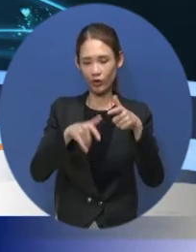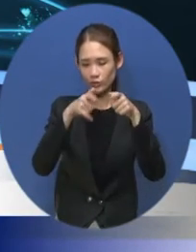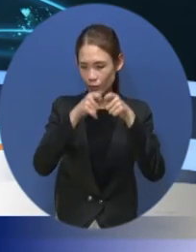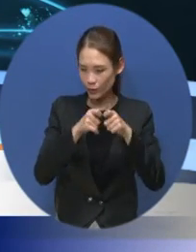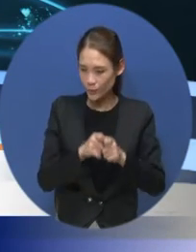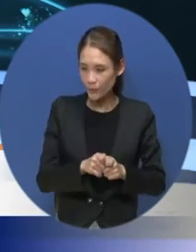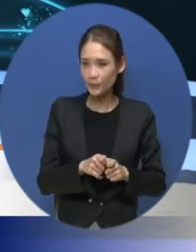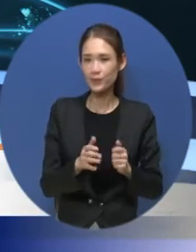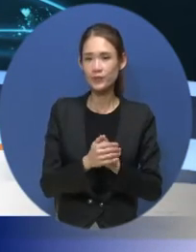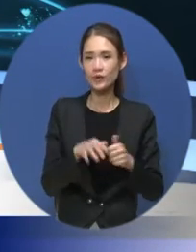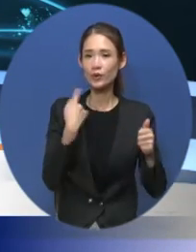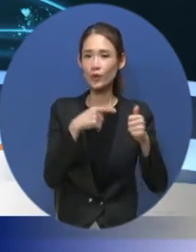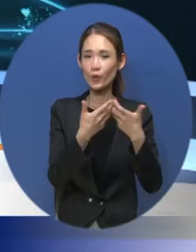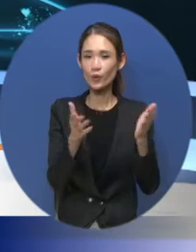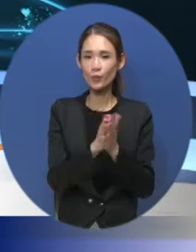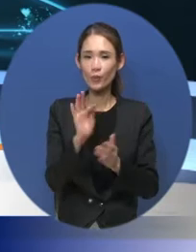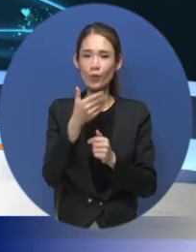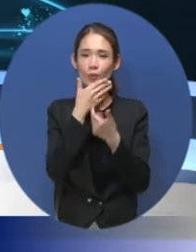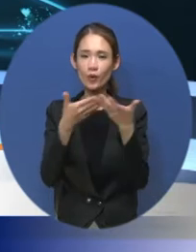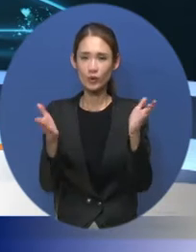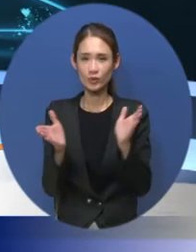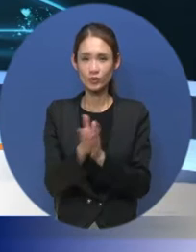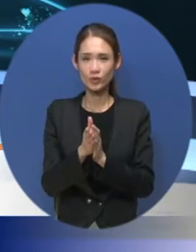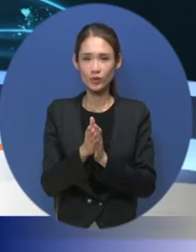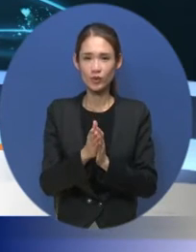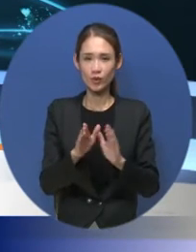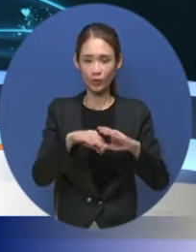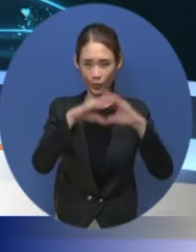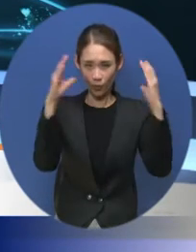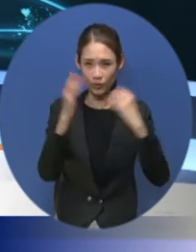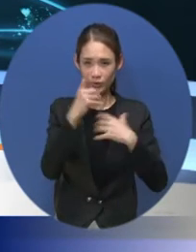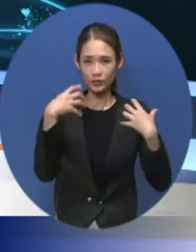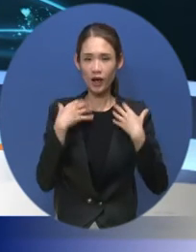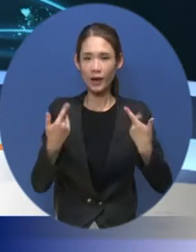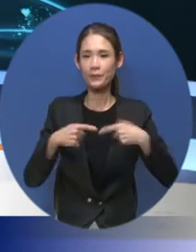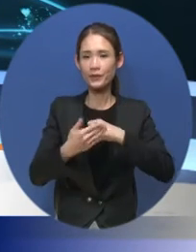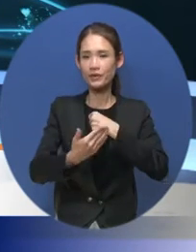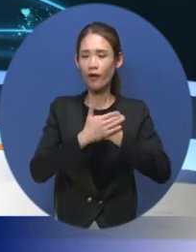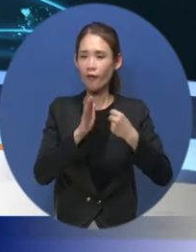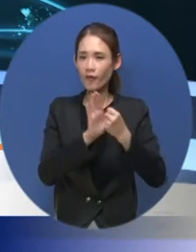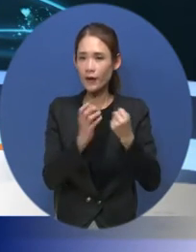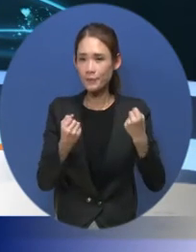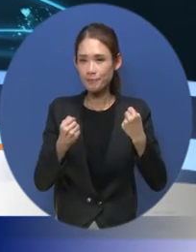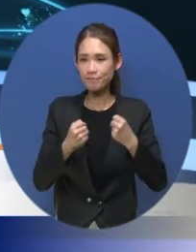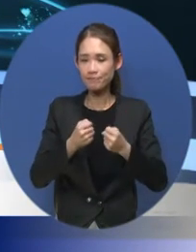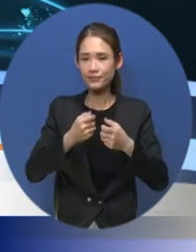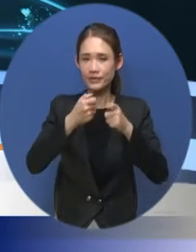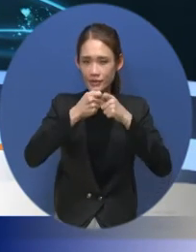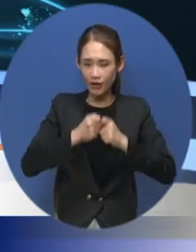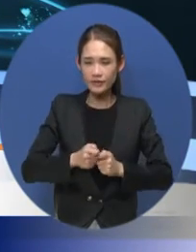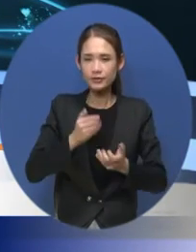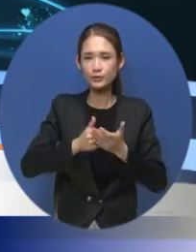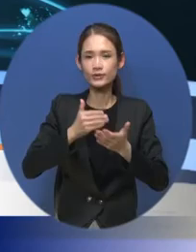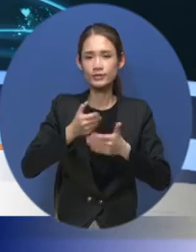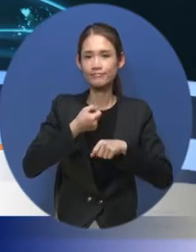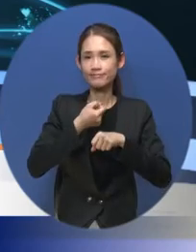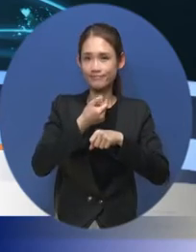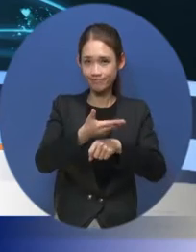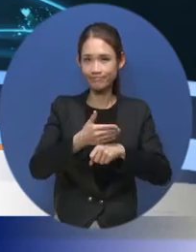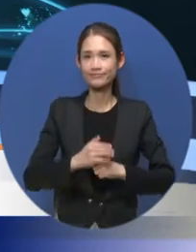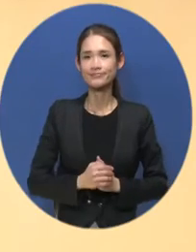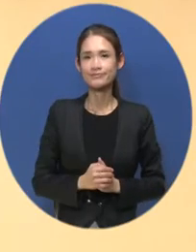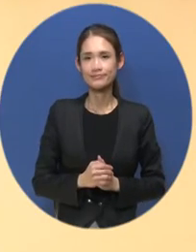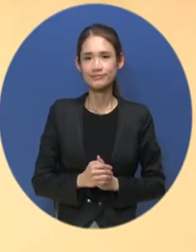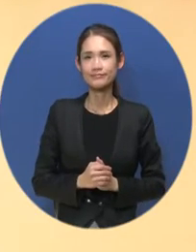집니다 교육부와 보건복지부 등 범부처 가 협력할 예정입니다 자세한 소식 박성용 기자가 전합니다